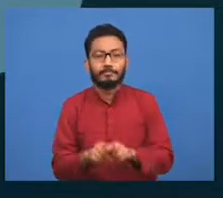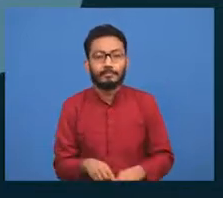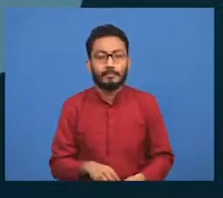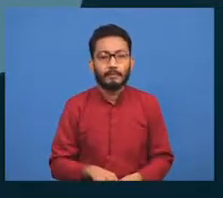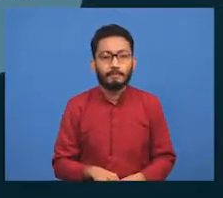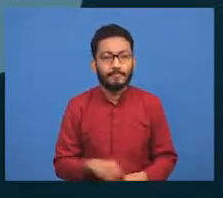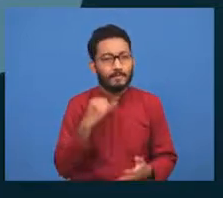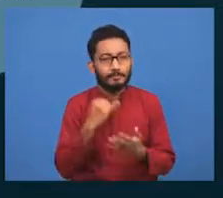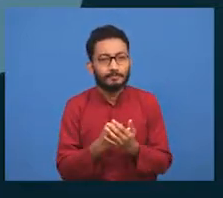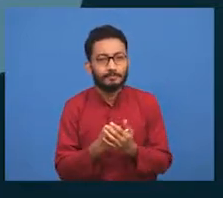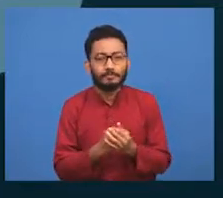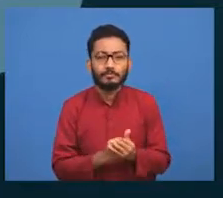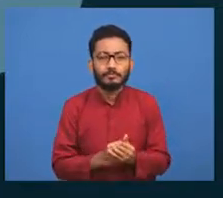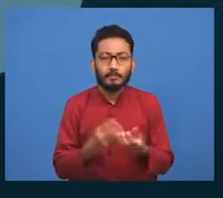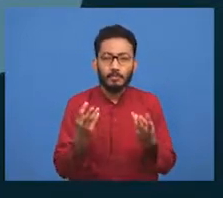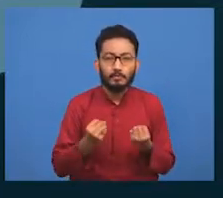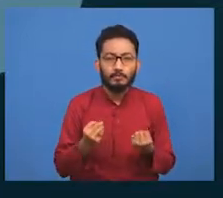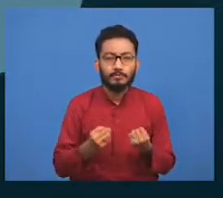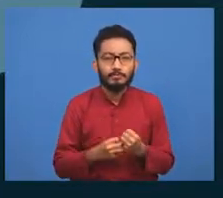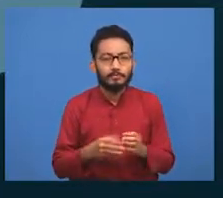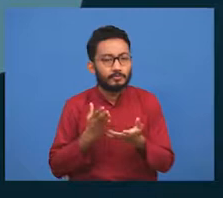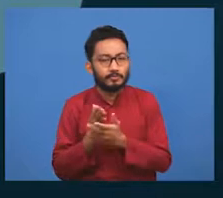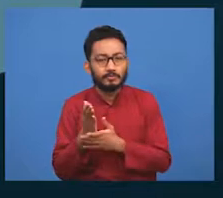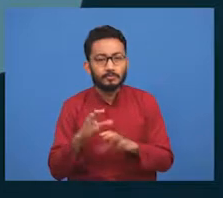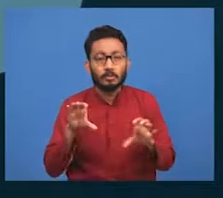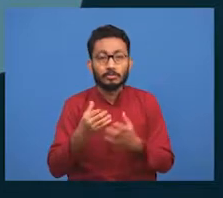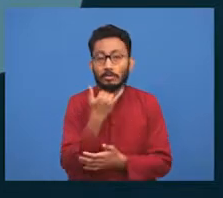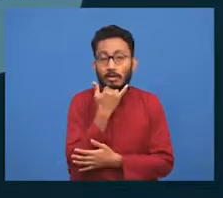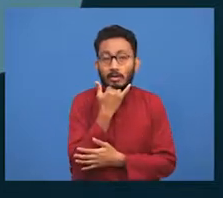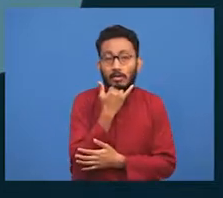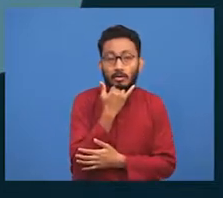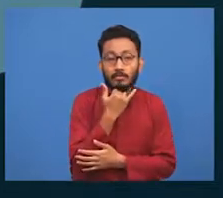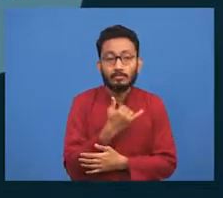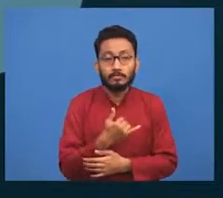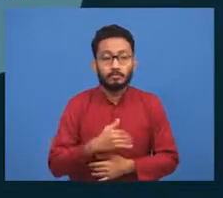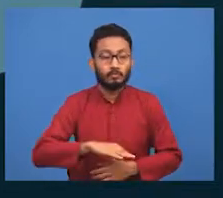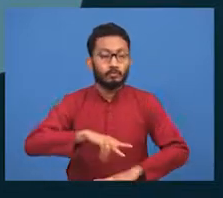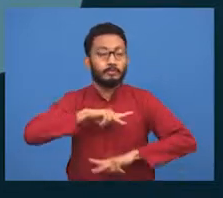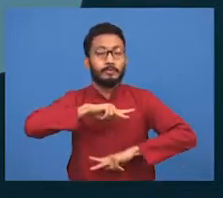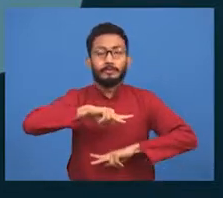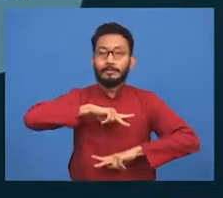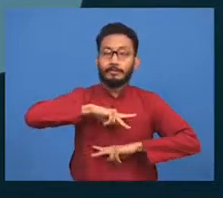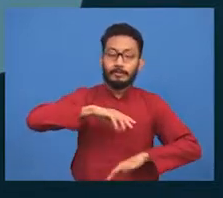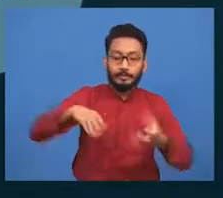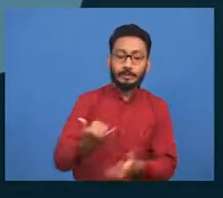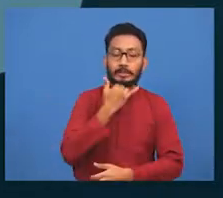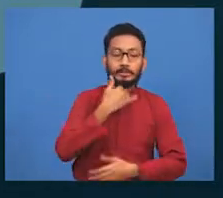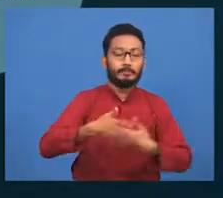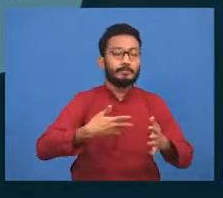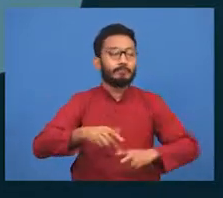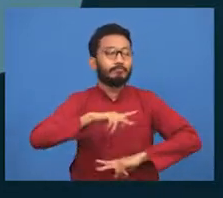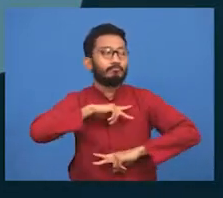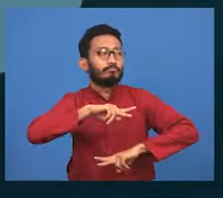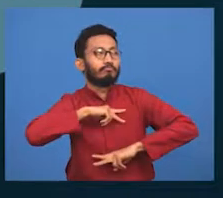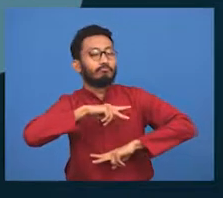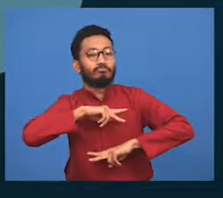melanggar batas-batas agama demi memuaskan hati mereka tanpa memikirkan dosa